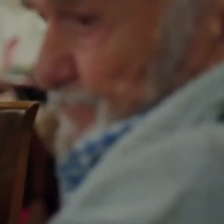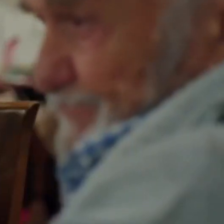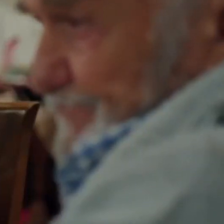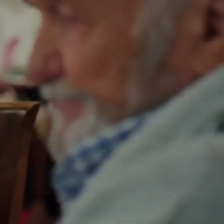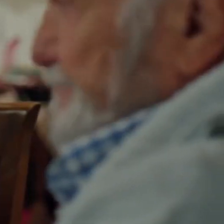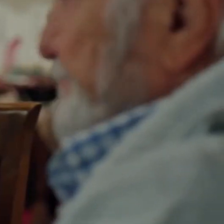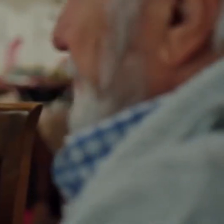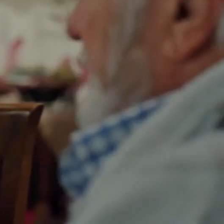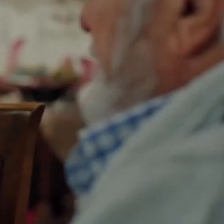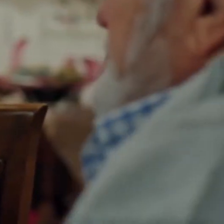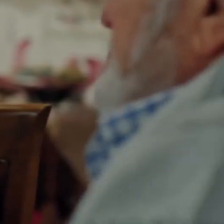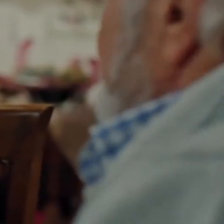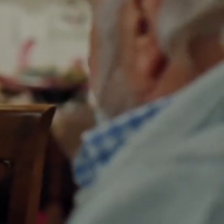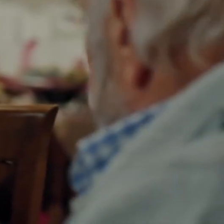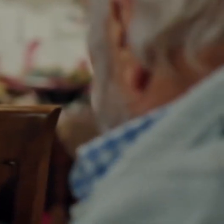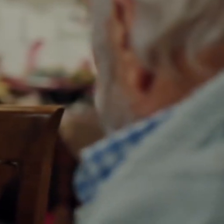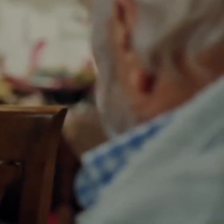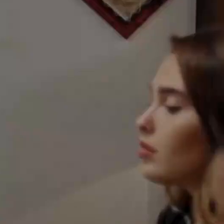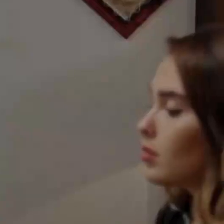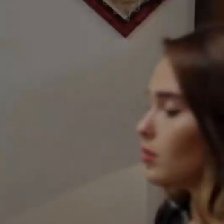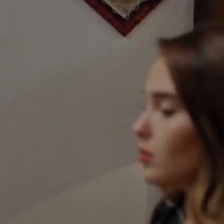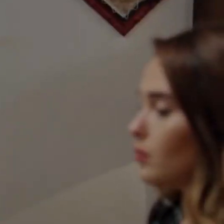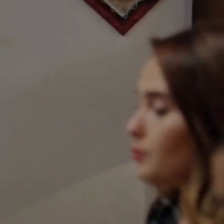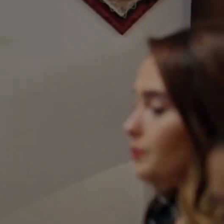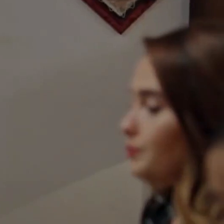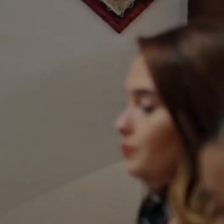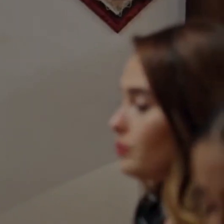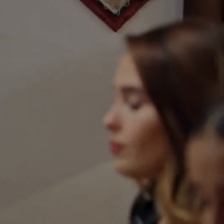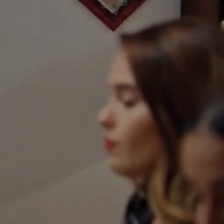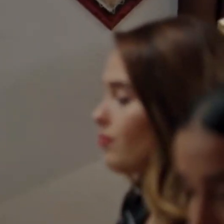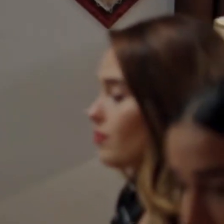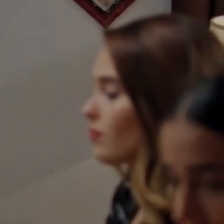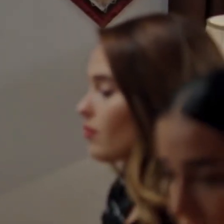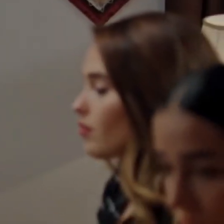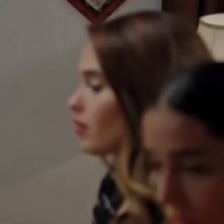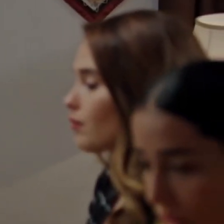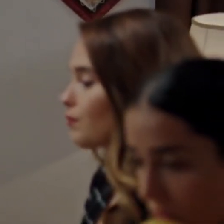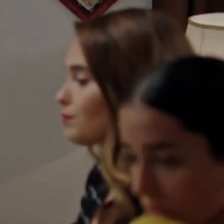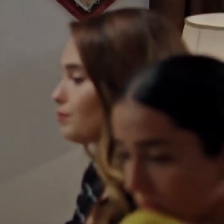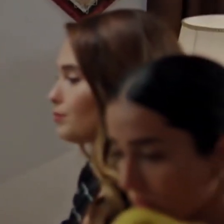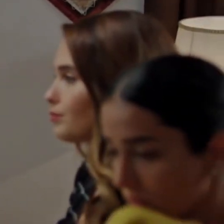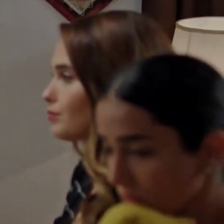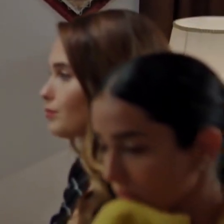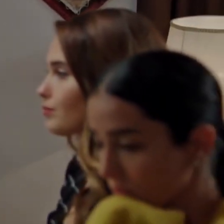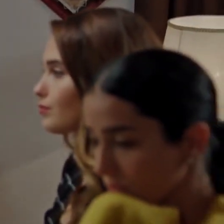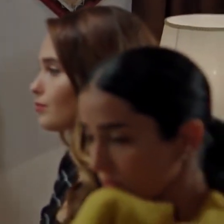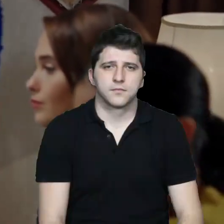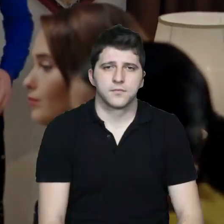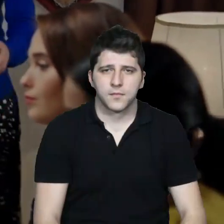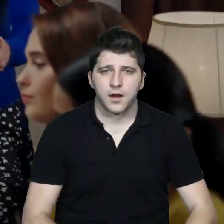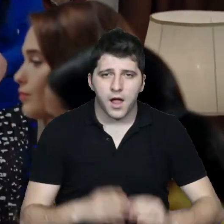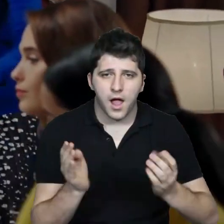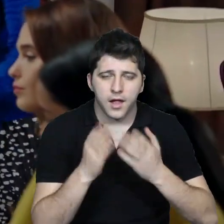çatalını tabağına götürmüş ama oyalanıp duruyor. Nalan elinde bir tabakla mutfaktan masaya geliyor. Üzerinde lacivert boğazlı bir kazak.